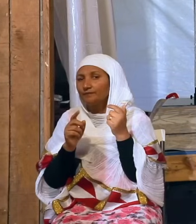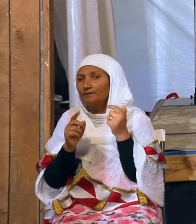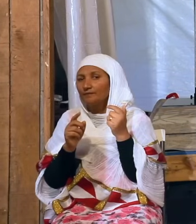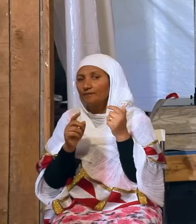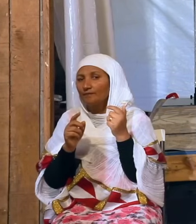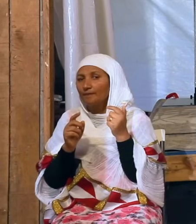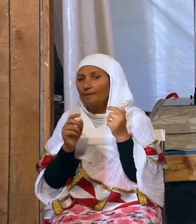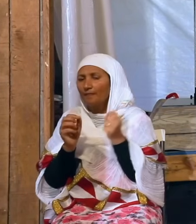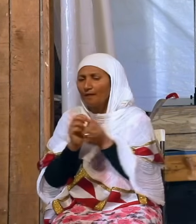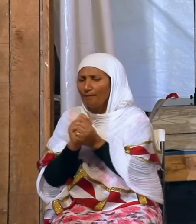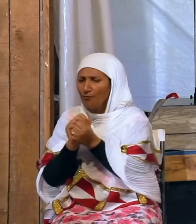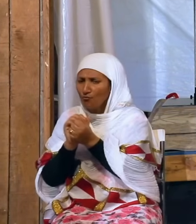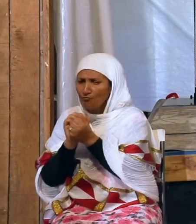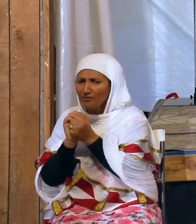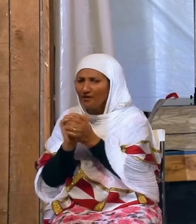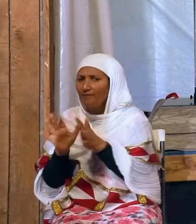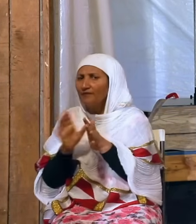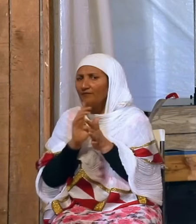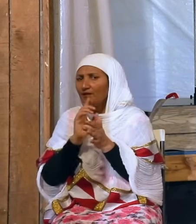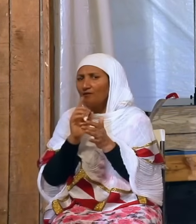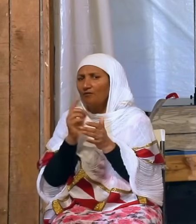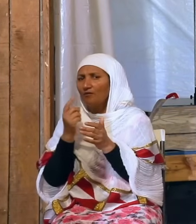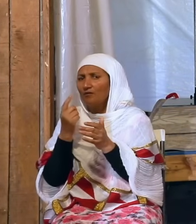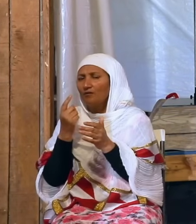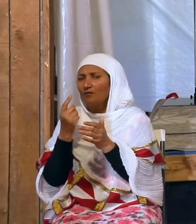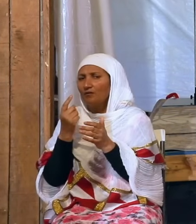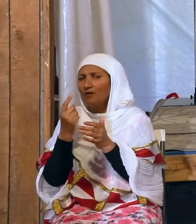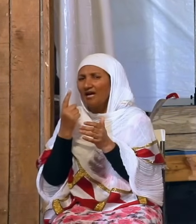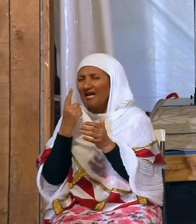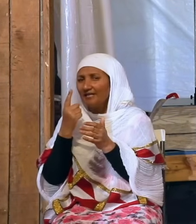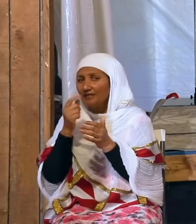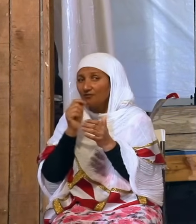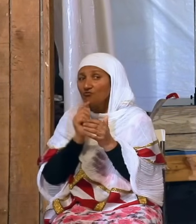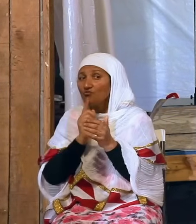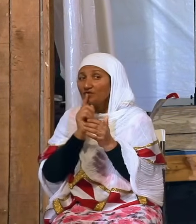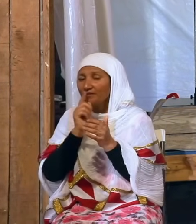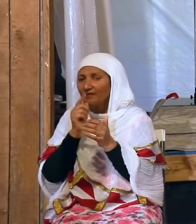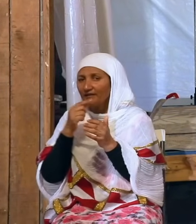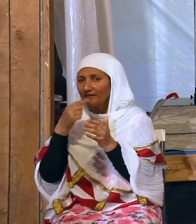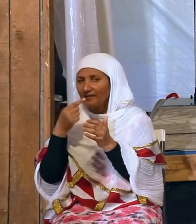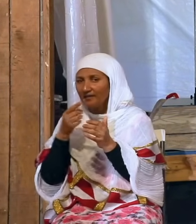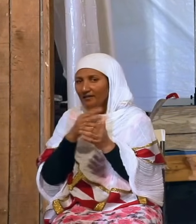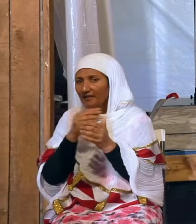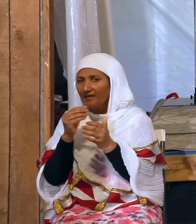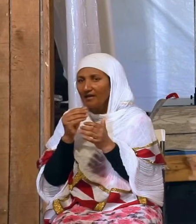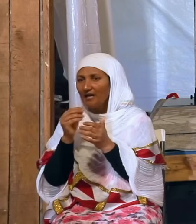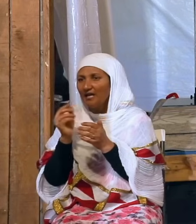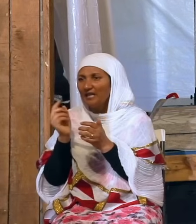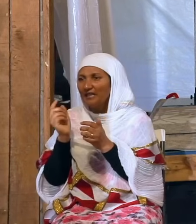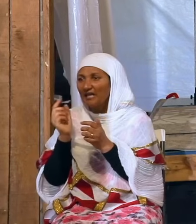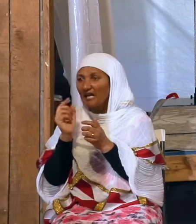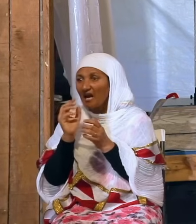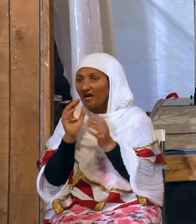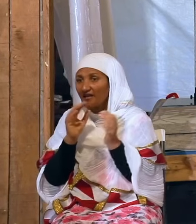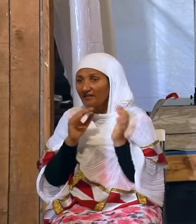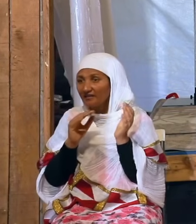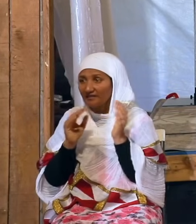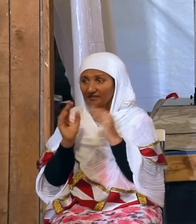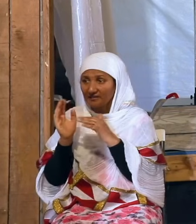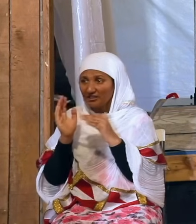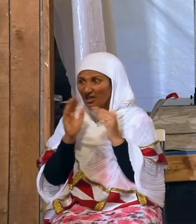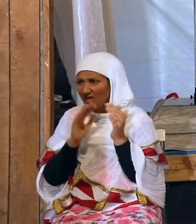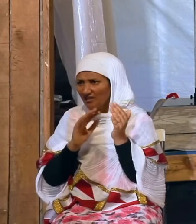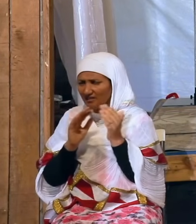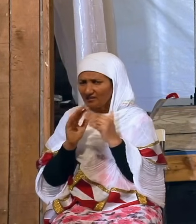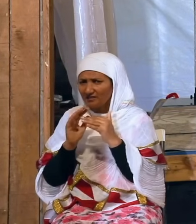በኖ ተኖ ሚጣፋን ማንዶ ጋር አንድ እነተኛ ተናጋሪና ተከራካሪ መልስ ሰጪ ሲገኝ እንዴት